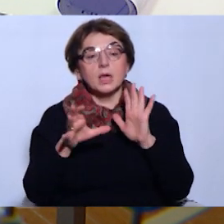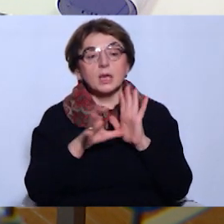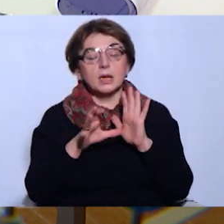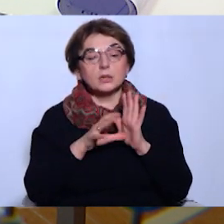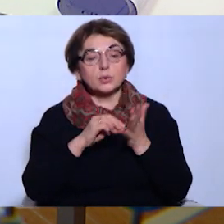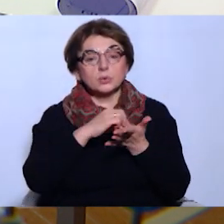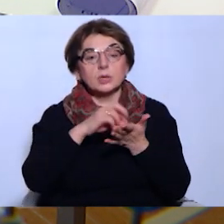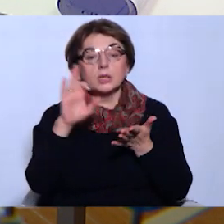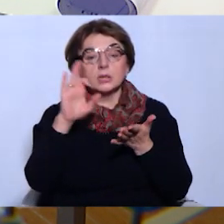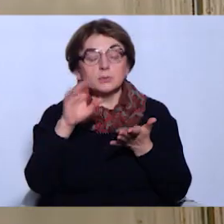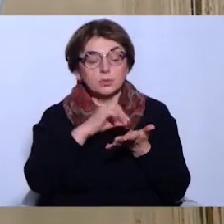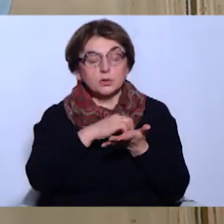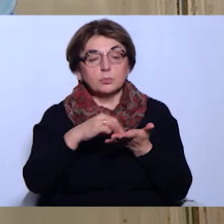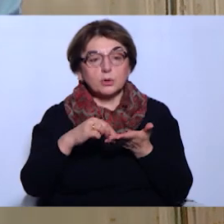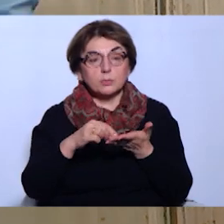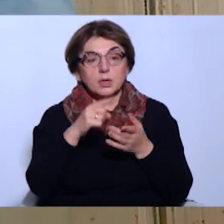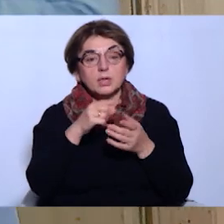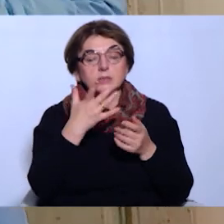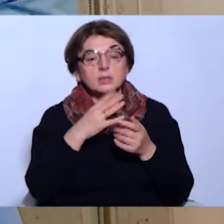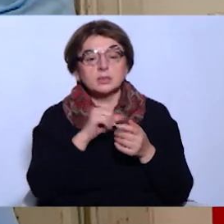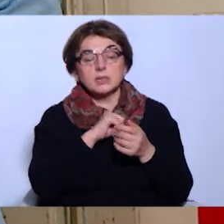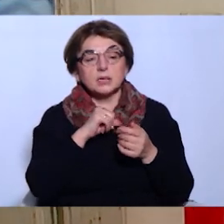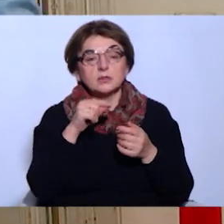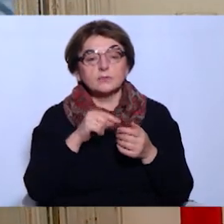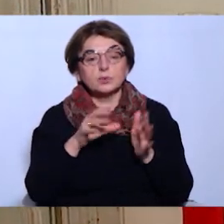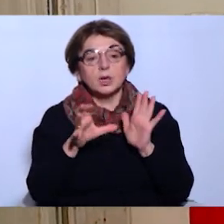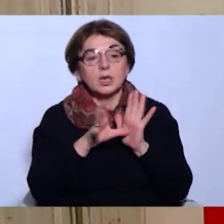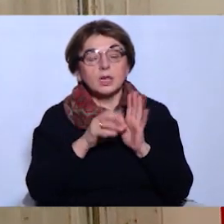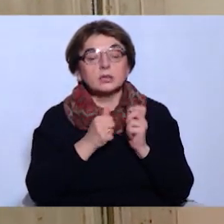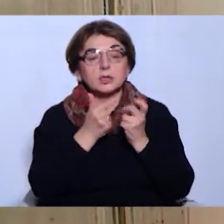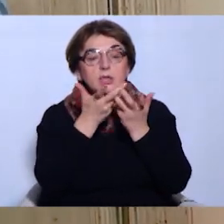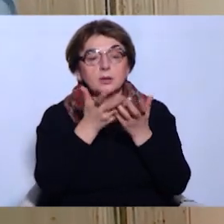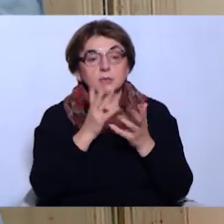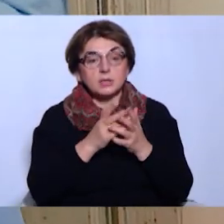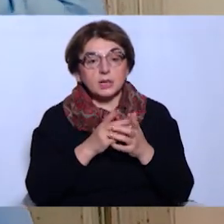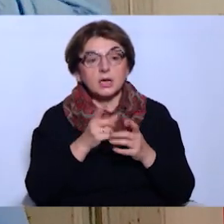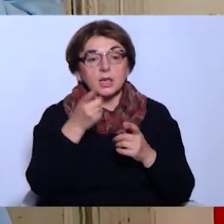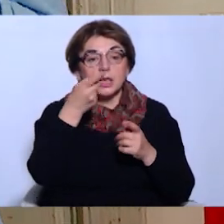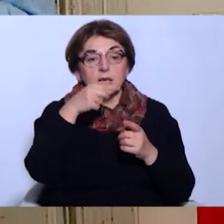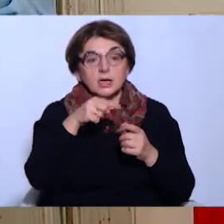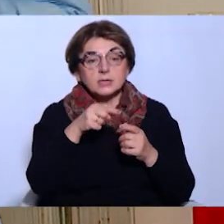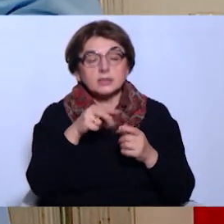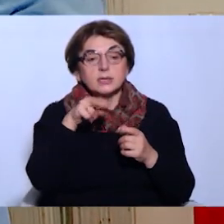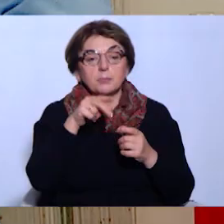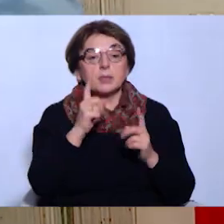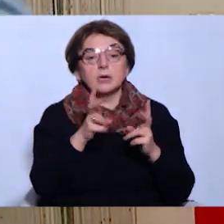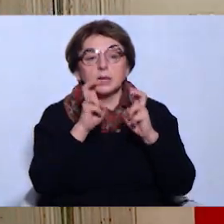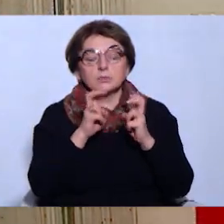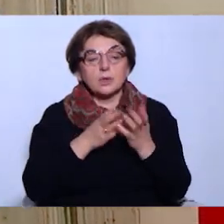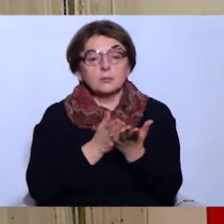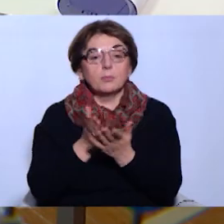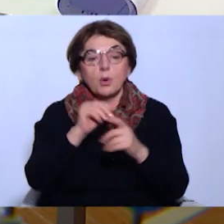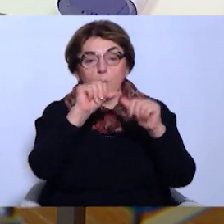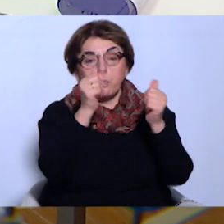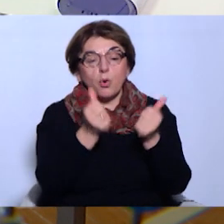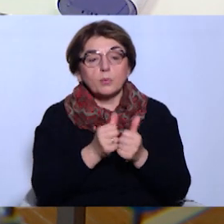ფორმულა, სადაც ეს ციფრები გამოსახავს ელექტრონების რაოდენობას, ხოლო S და P თქვენ ისით რომ ორბიტალების ფორმას გვიჩვენებს,